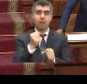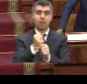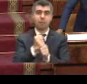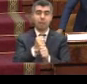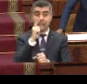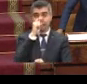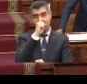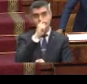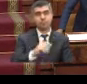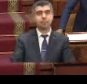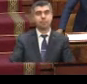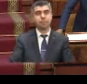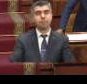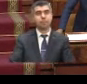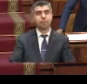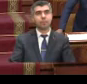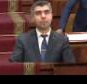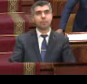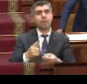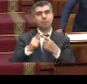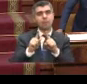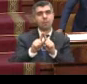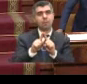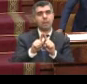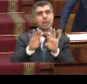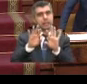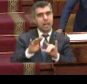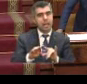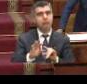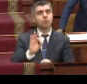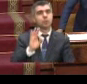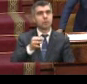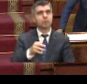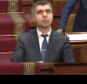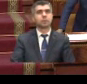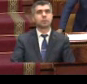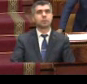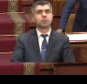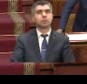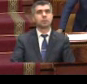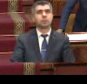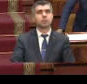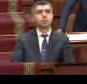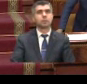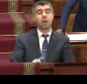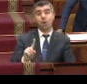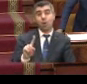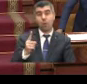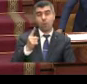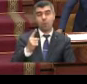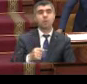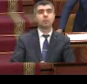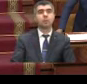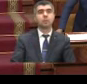فبالفعل كاينه عده نواقص في التقرير واكدوا على ثلاثه منها. الاولى هو انه